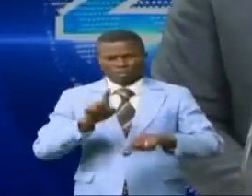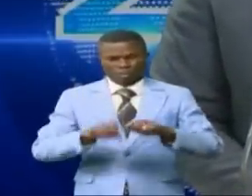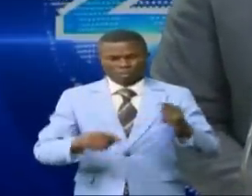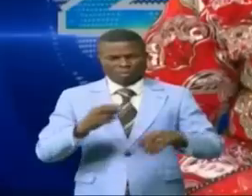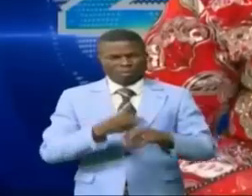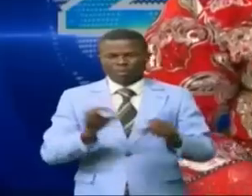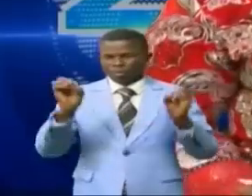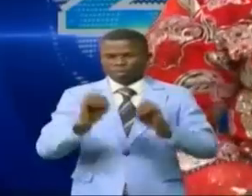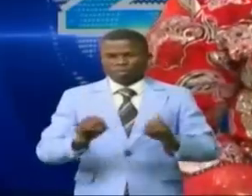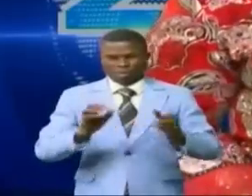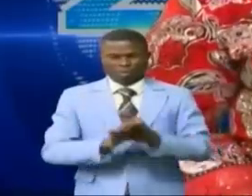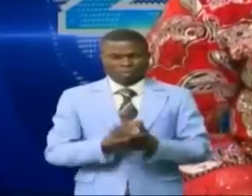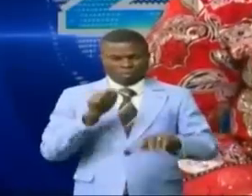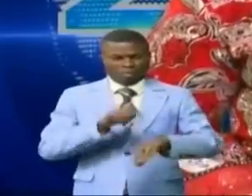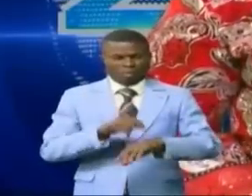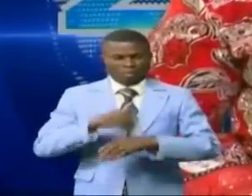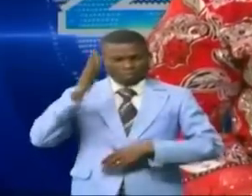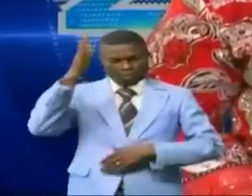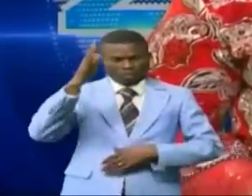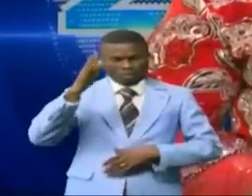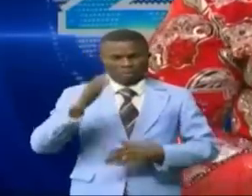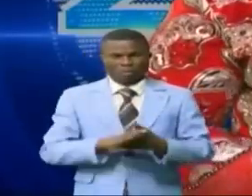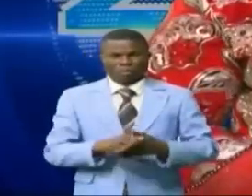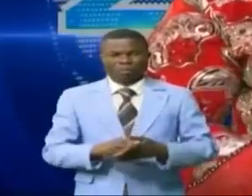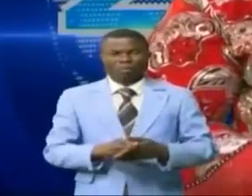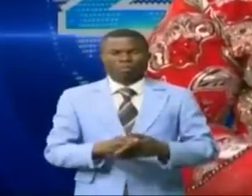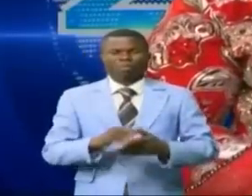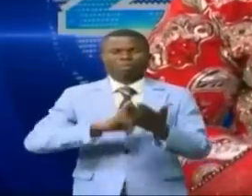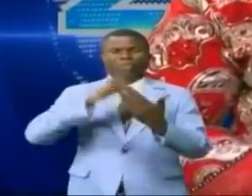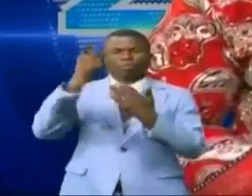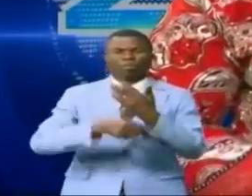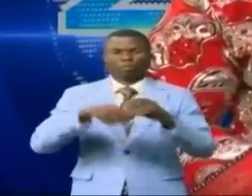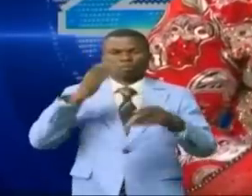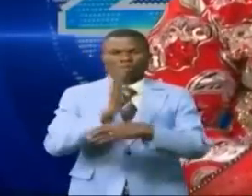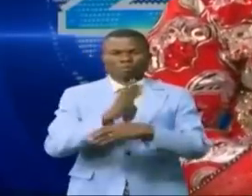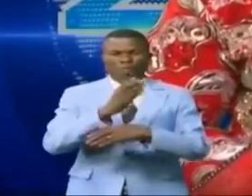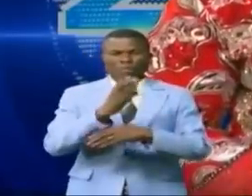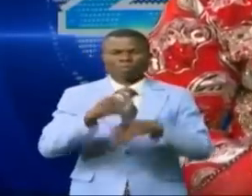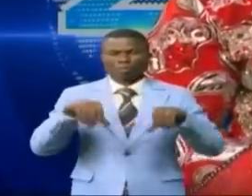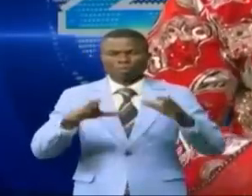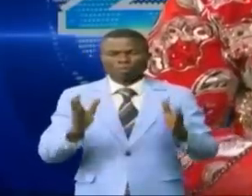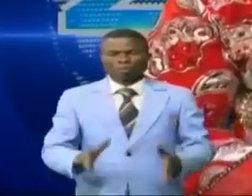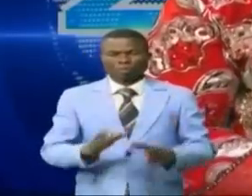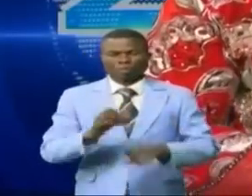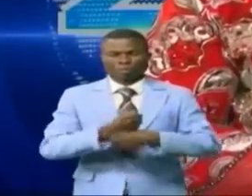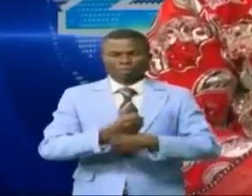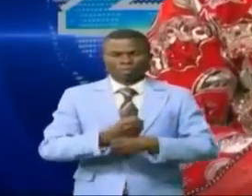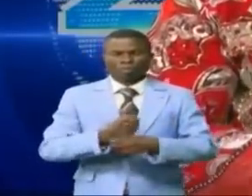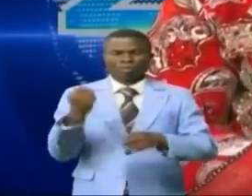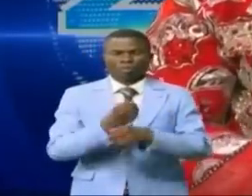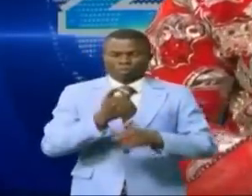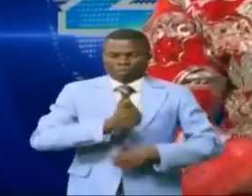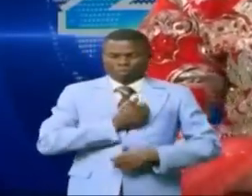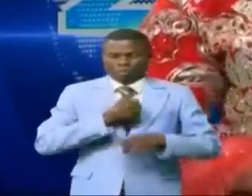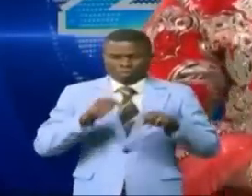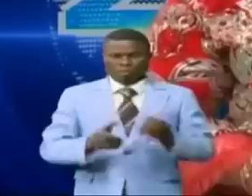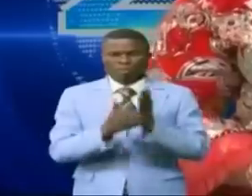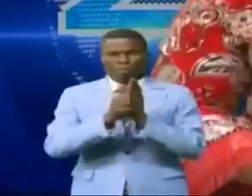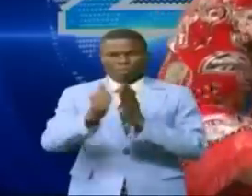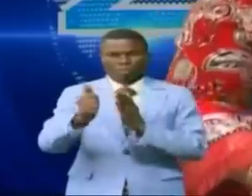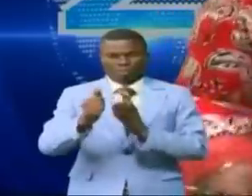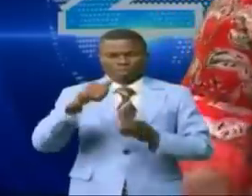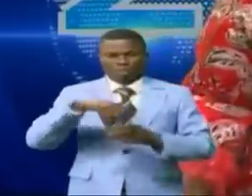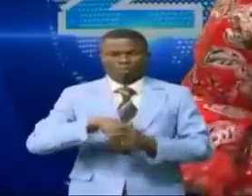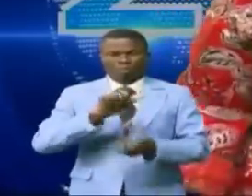ici. Oui, on aura le temps après. Et quel est le plan du Conseil congolais de la batterie pour créer une main-d'œuvre locale qualifiée dans